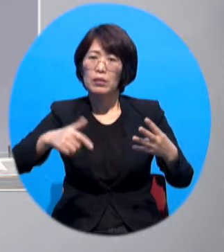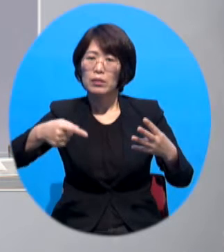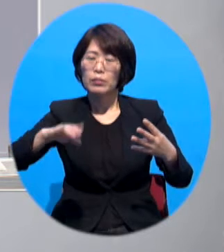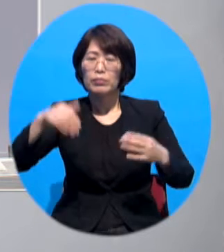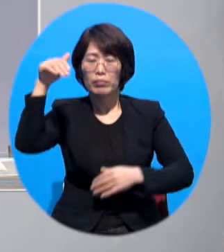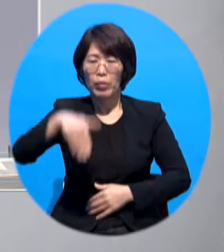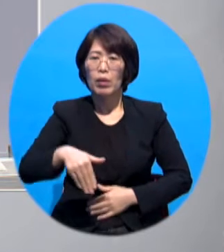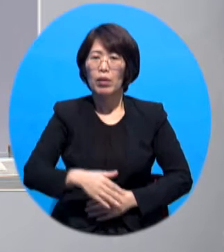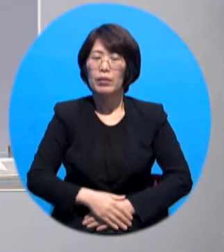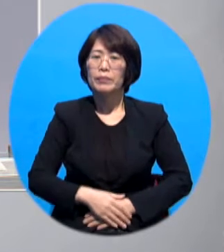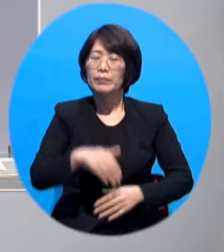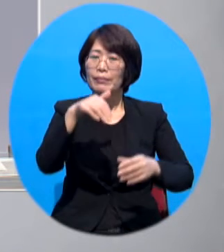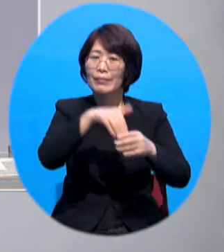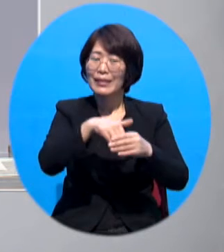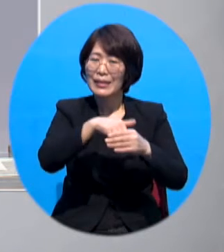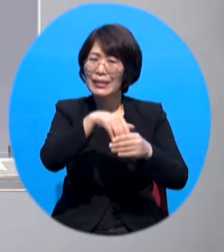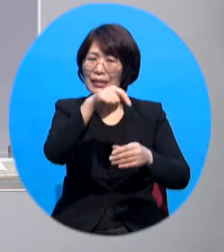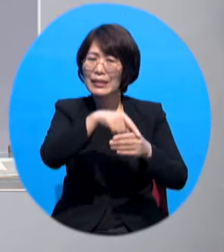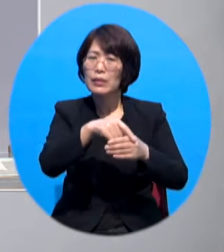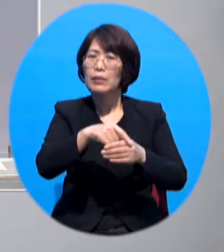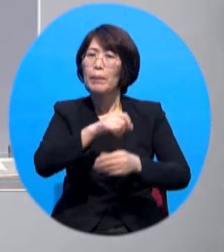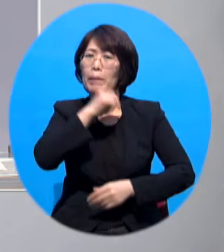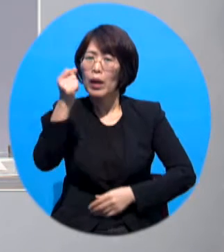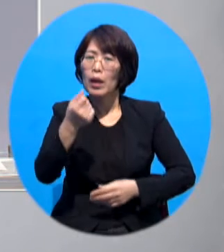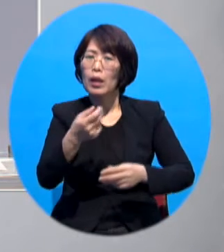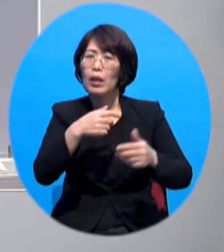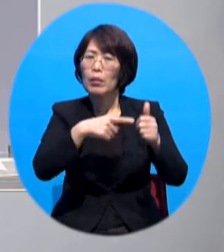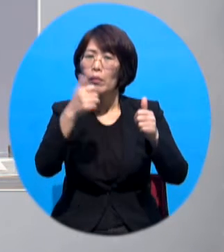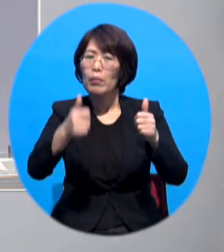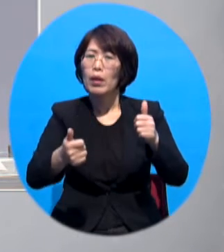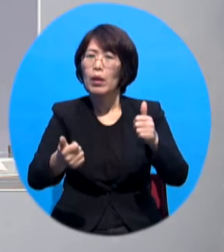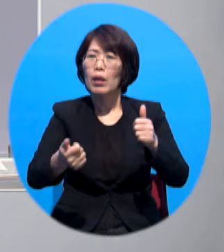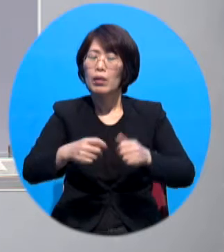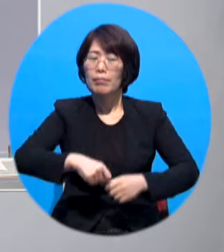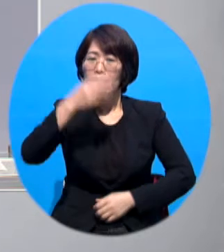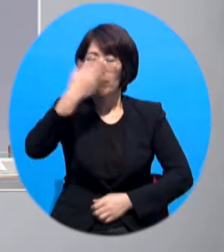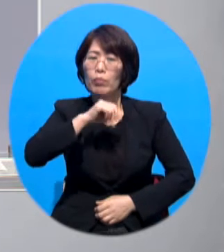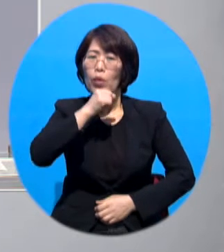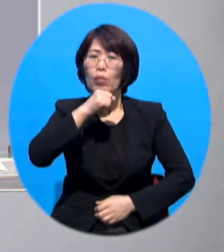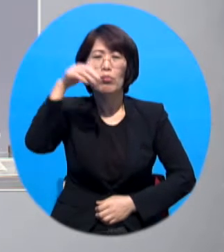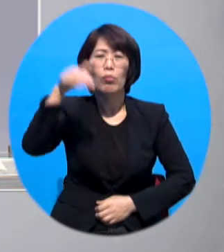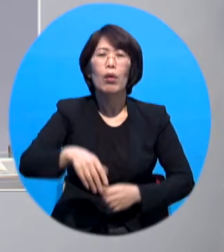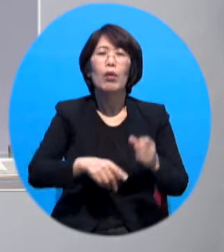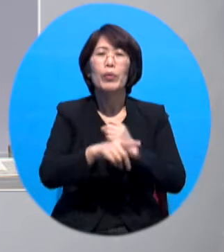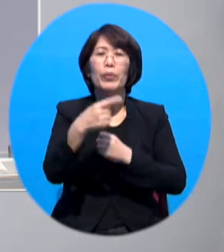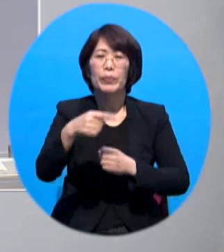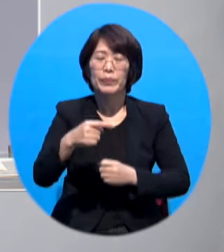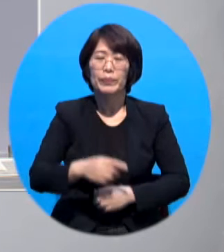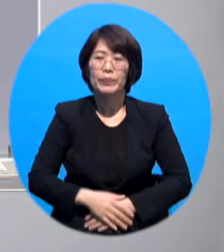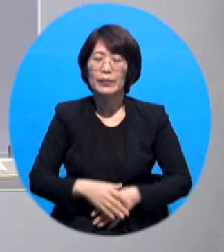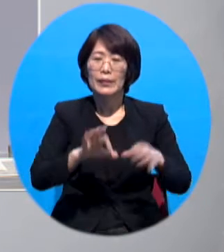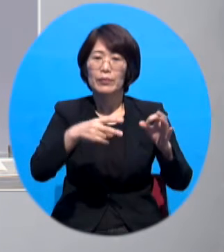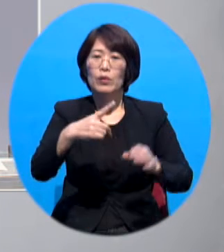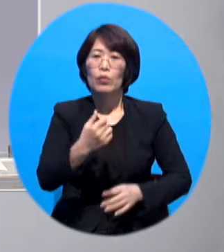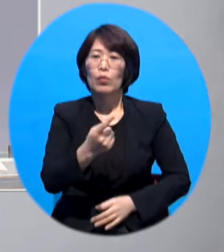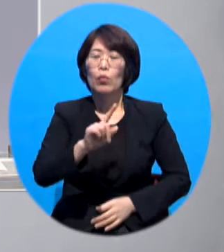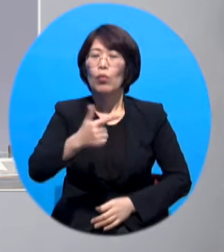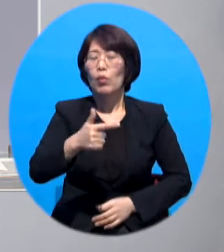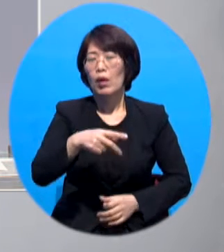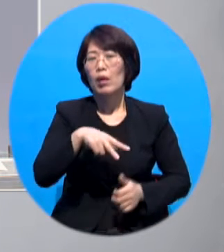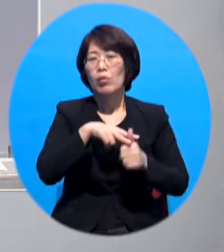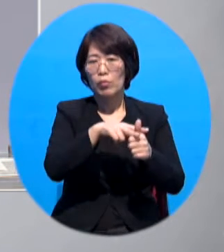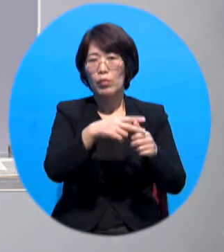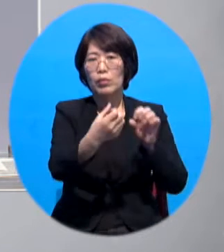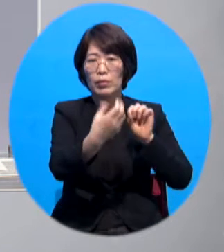민선 3기 청렴도 철 학 예 원인이 어디에 있다고 보십니까 네어 김동완 두고 30초